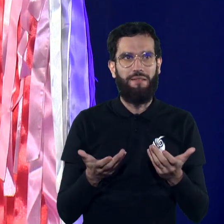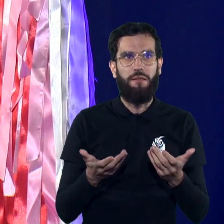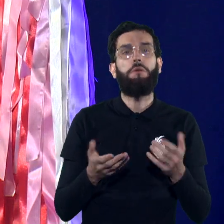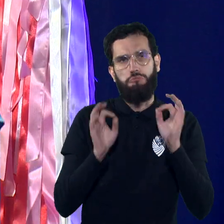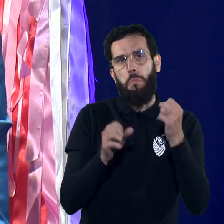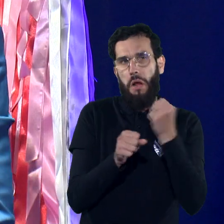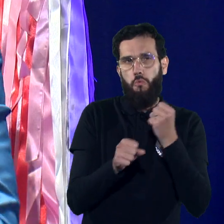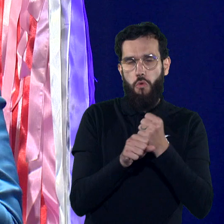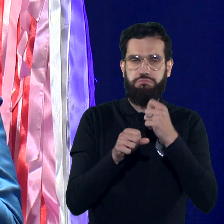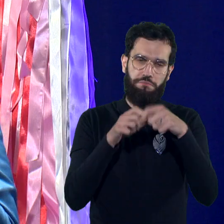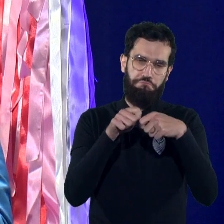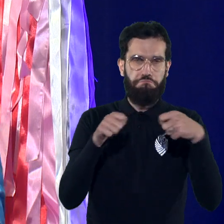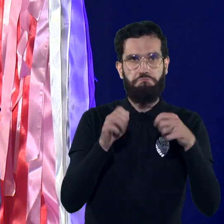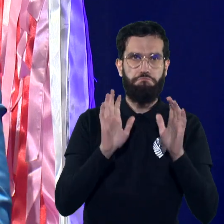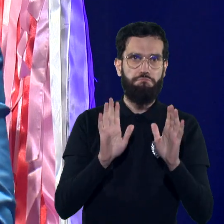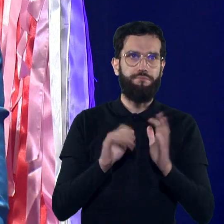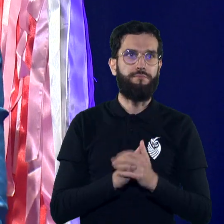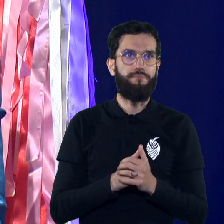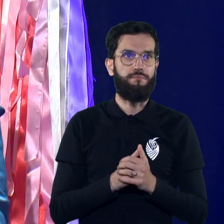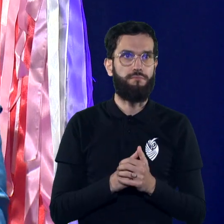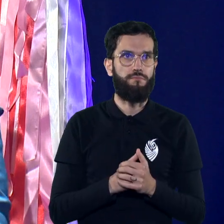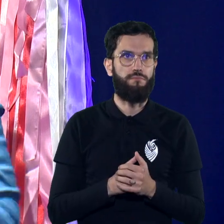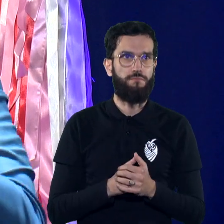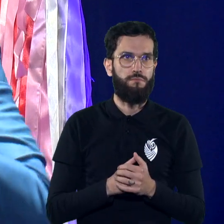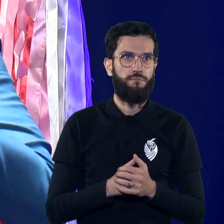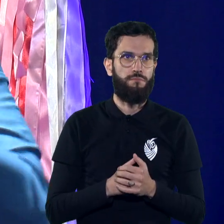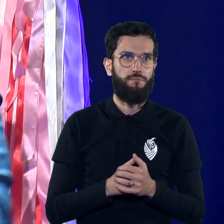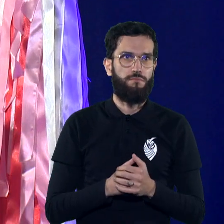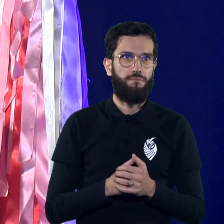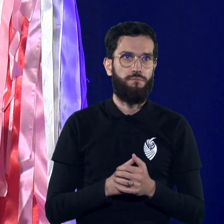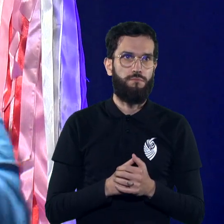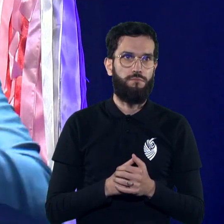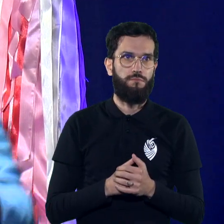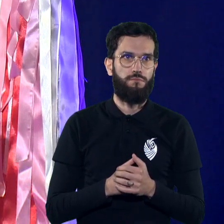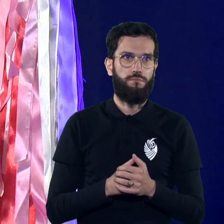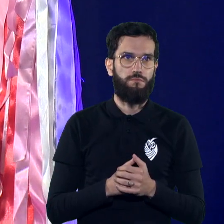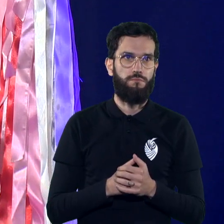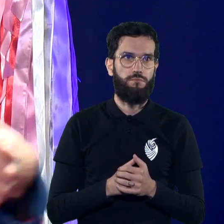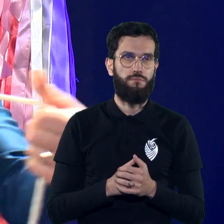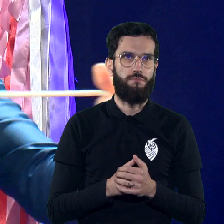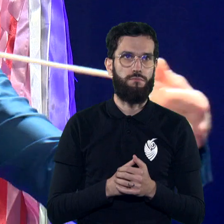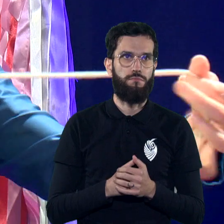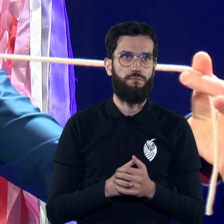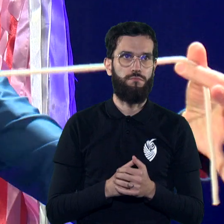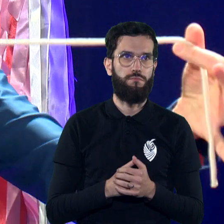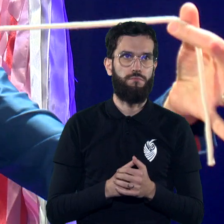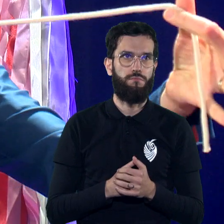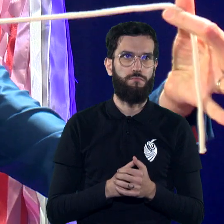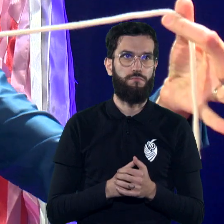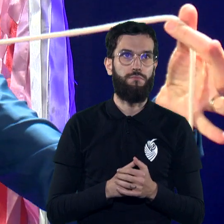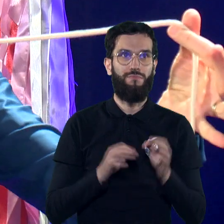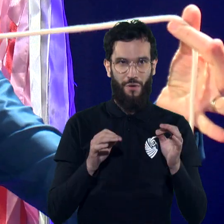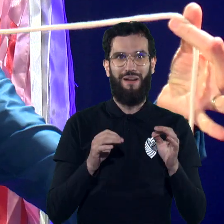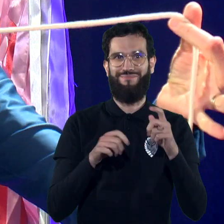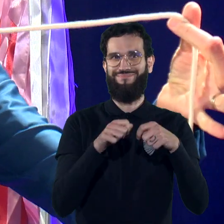Ja tam ten úzol teda spravím. Fajn. Takže, decka, toto zvládame asi všetci doma. Tak, poriadne to zatiahnem, aby to držalo.